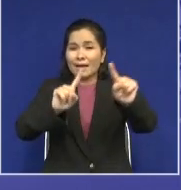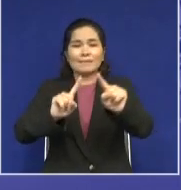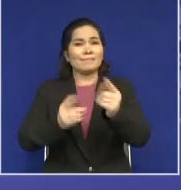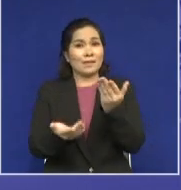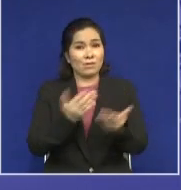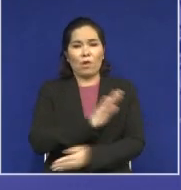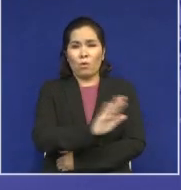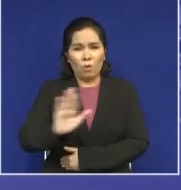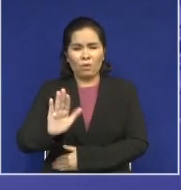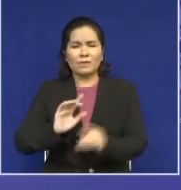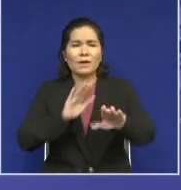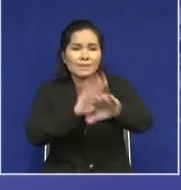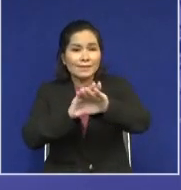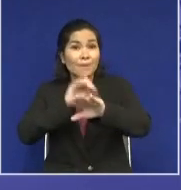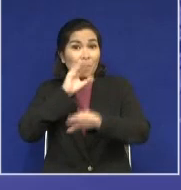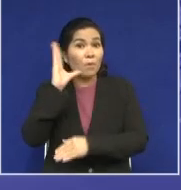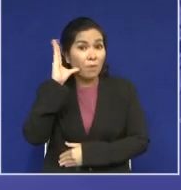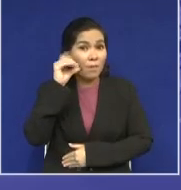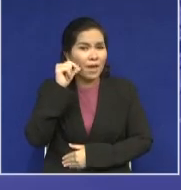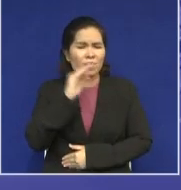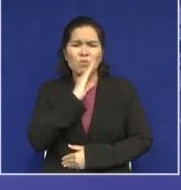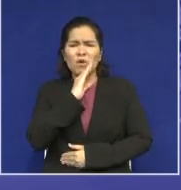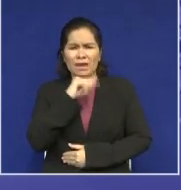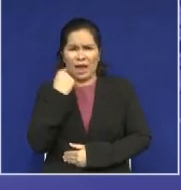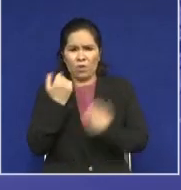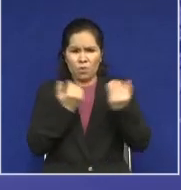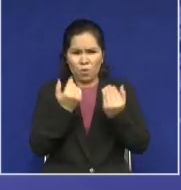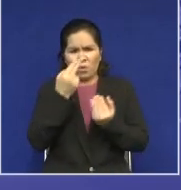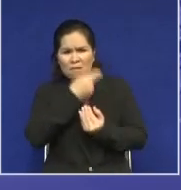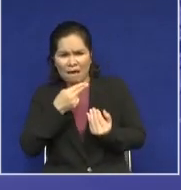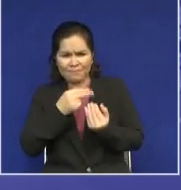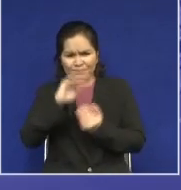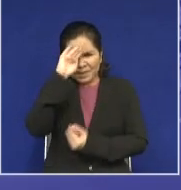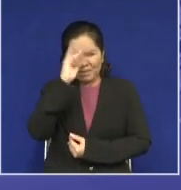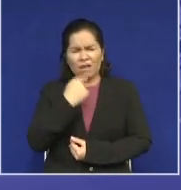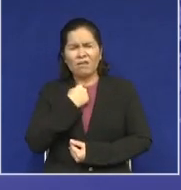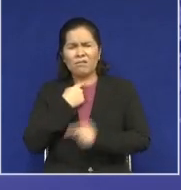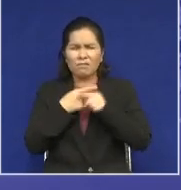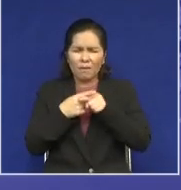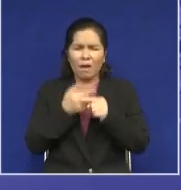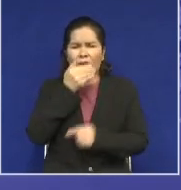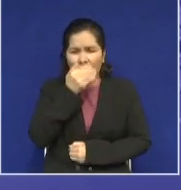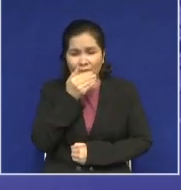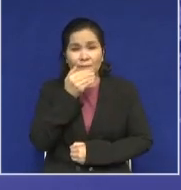องค่ะก็คือว่าถ้าลูกหลานค่ะมีอาการไม่สบายอย่างเช่นมีไข้ไอเจ็บคอนะคะ